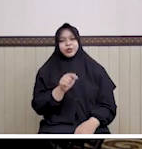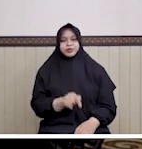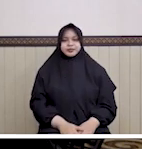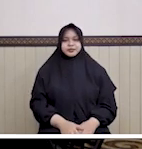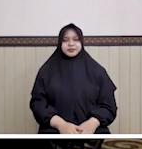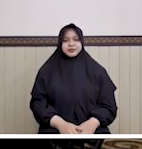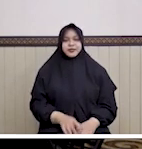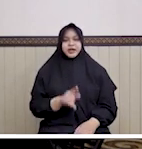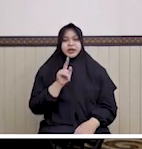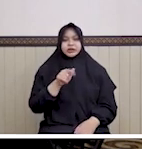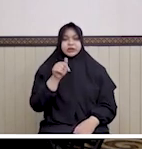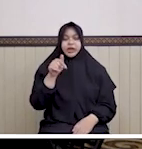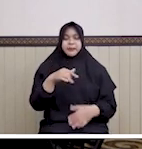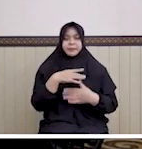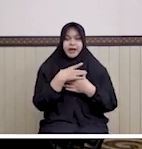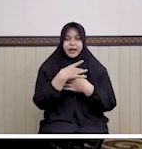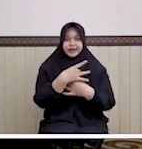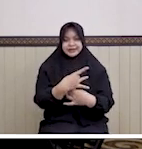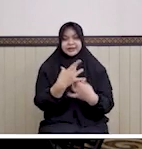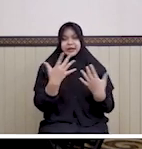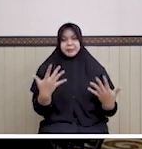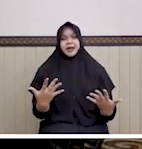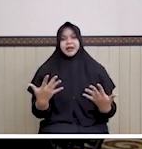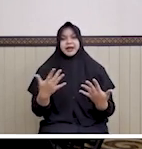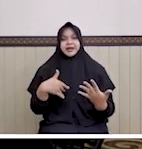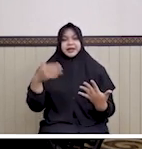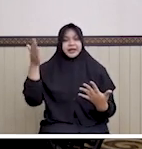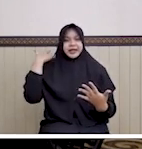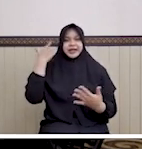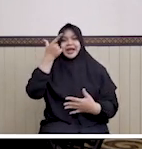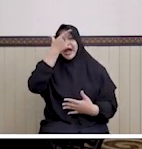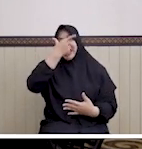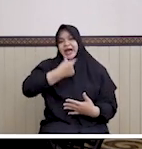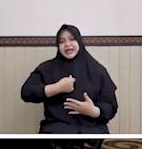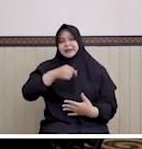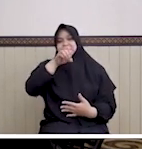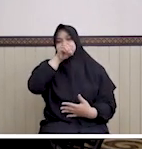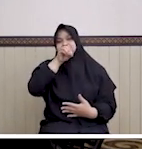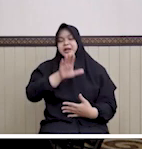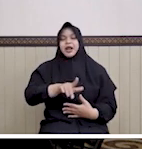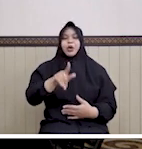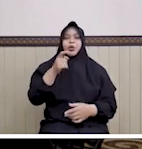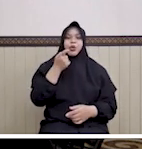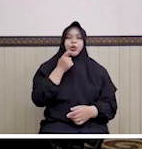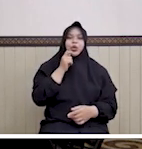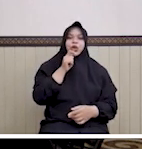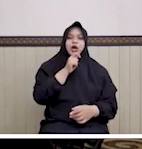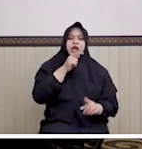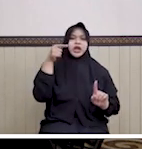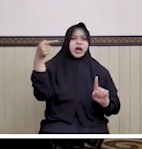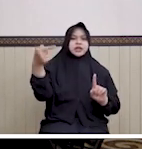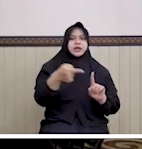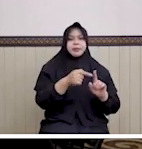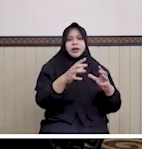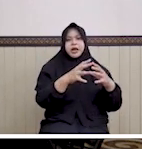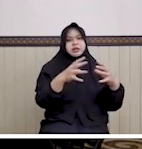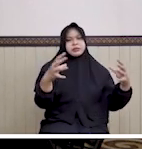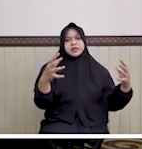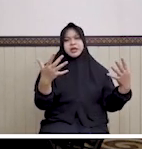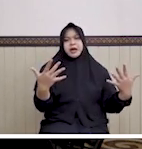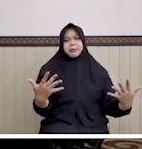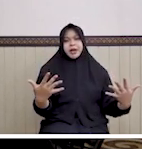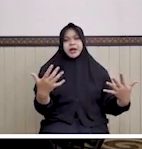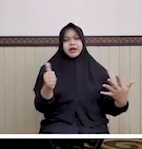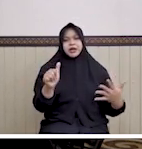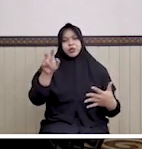dan ini sangat menarik ya apa yang disampaikan oleh Hakim bahwa ternyata ancaman itu bukan Sebesar apa